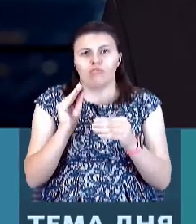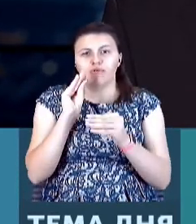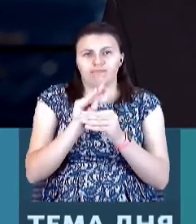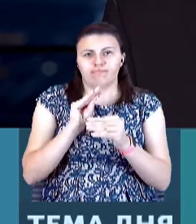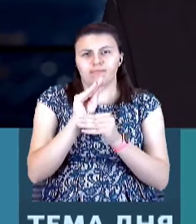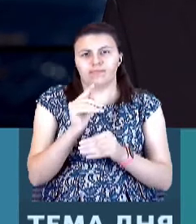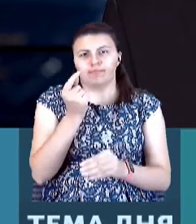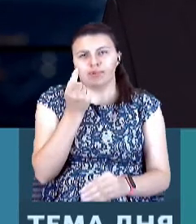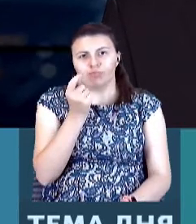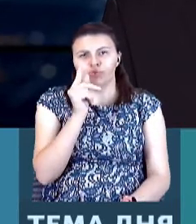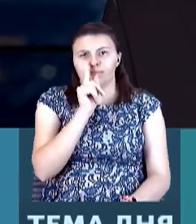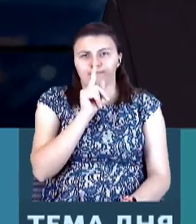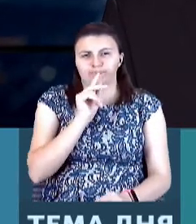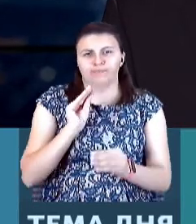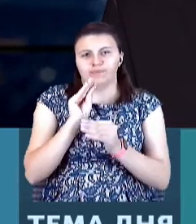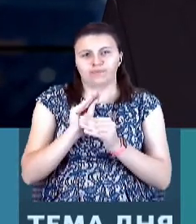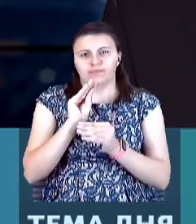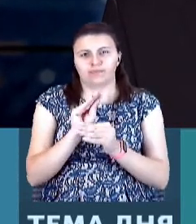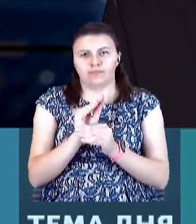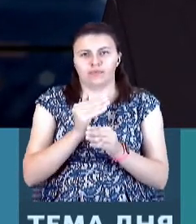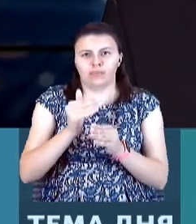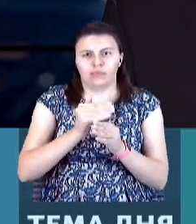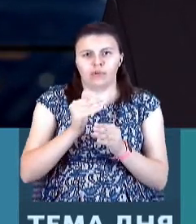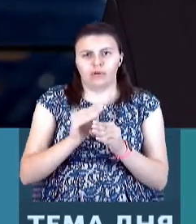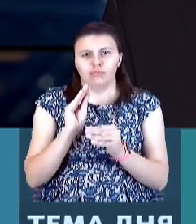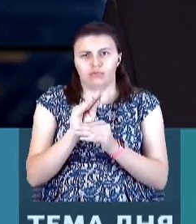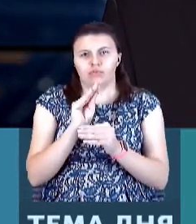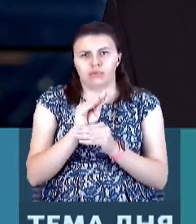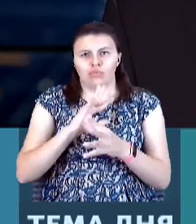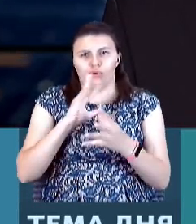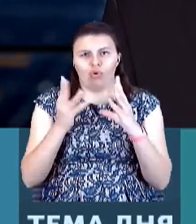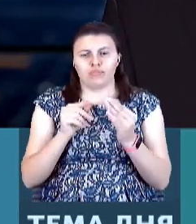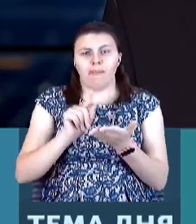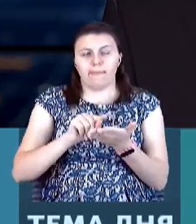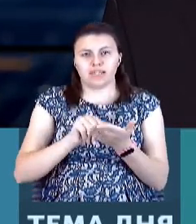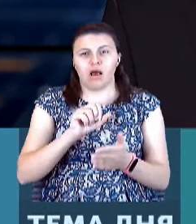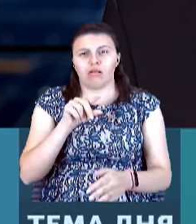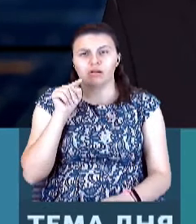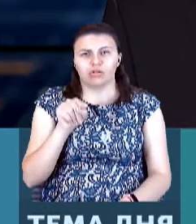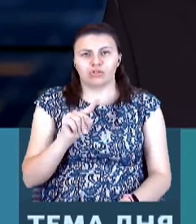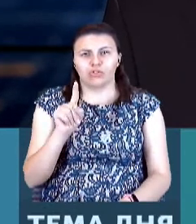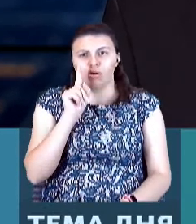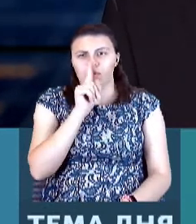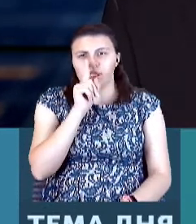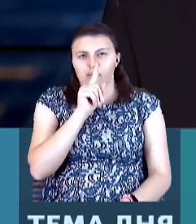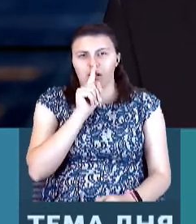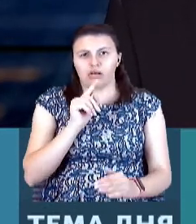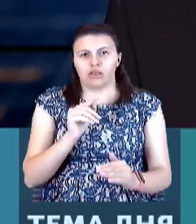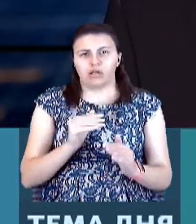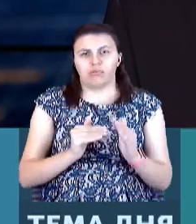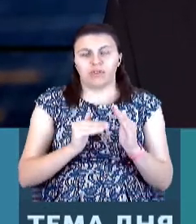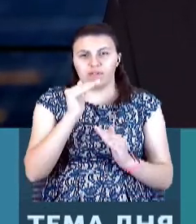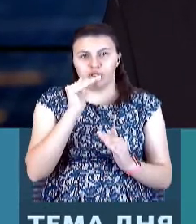ми не відставали від рівня інфляції і потрошку підвищили реальний обсяг пенсії. Але те, що підвищення мінімалки однозначно